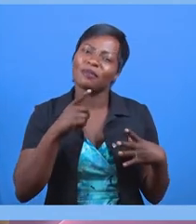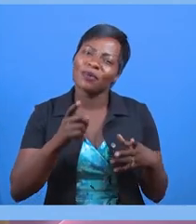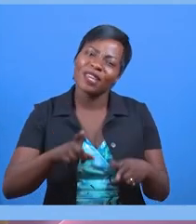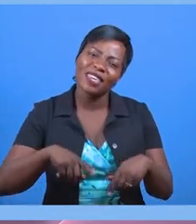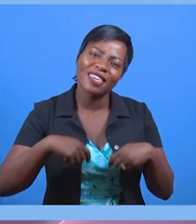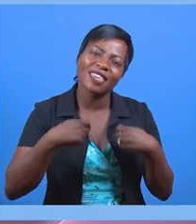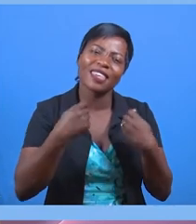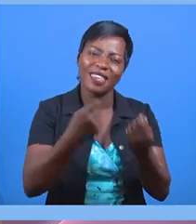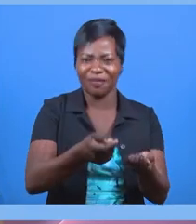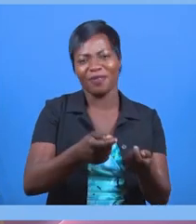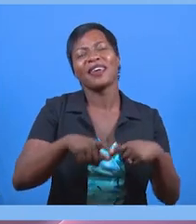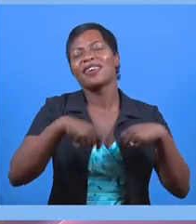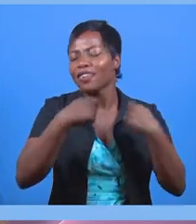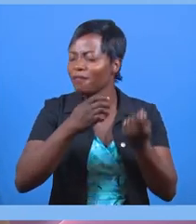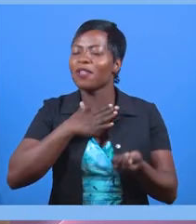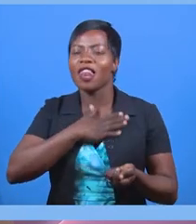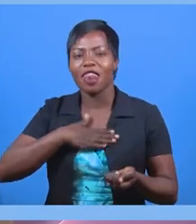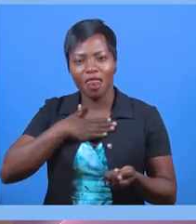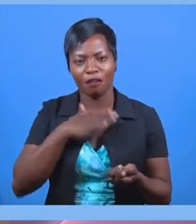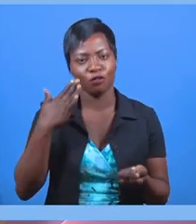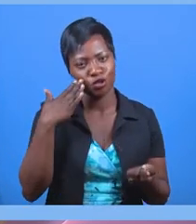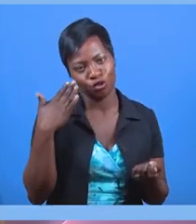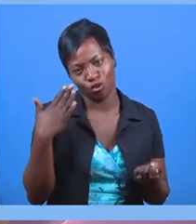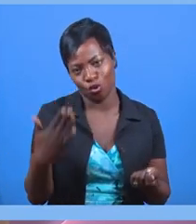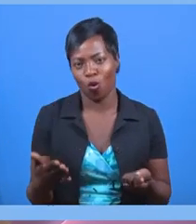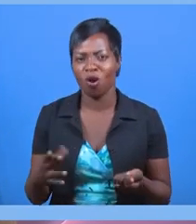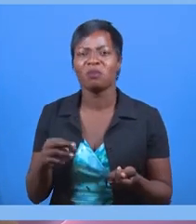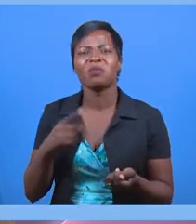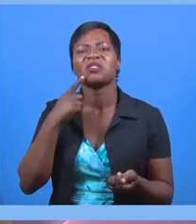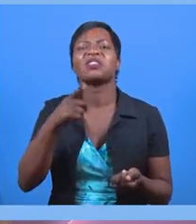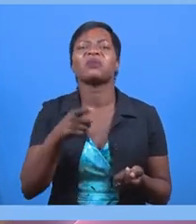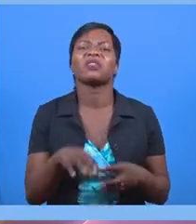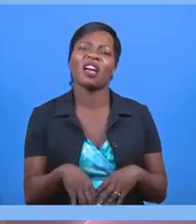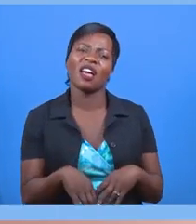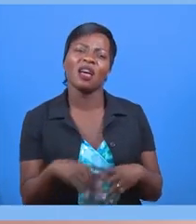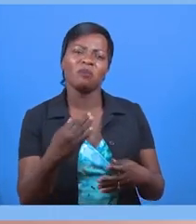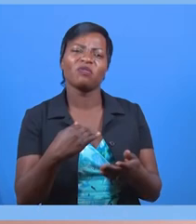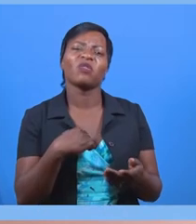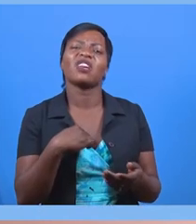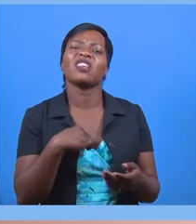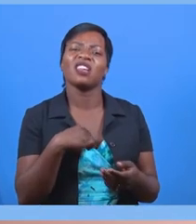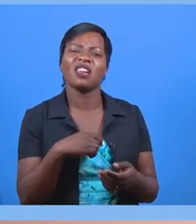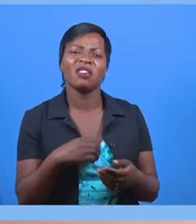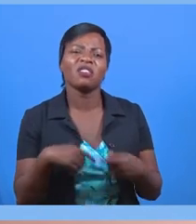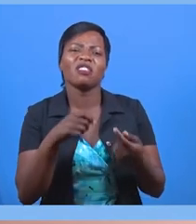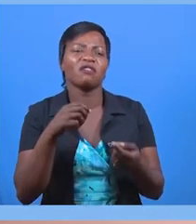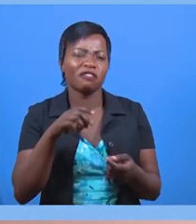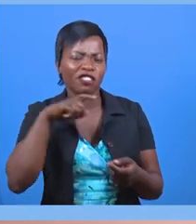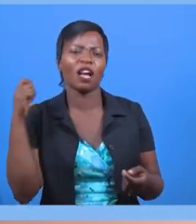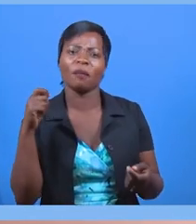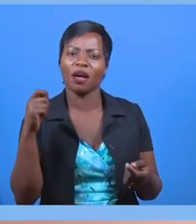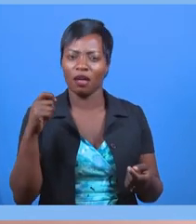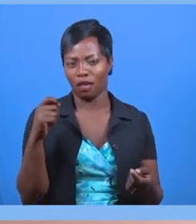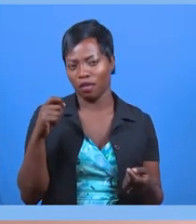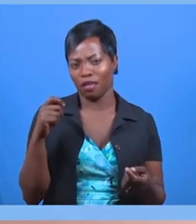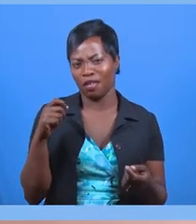Nga shitwa ni rudo wakazara. Kote shukutu unoso nongo zira kuti asinda ngana uwe ni. Wakutu eta shukupikita. Kutu